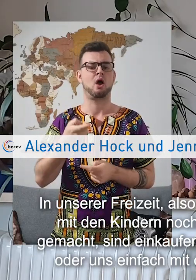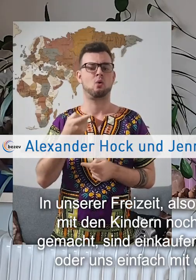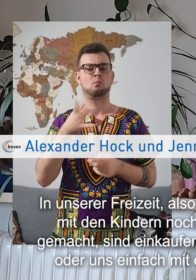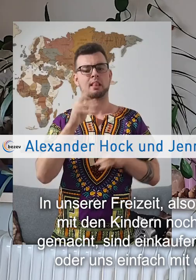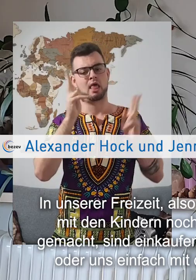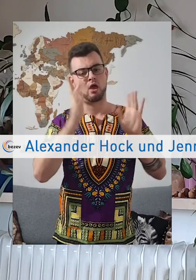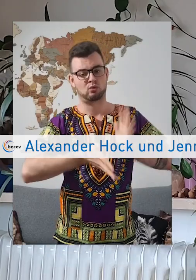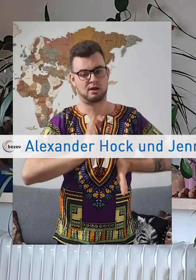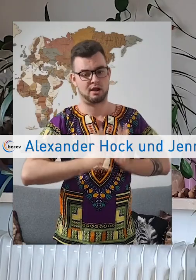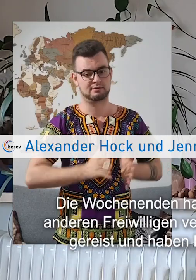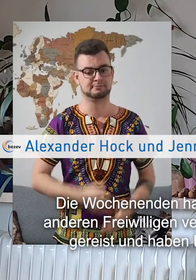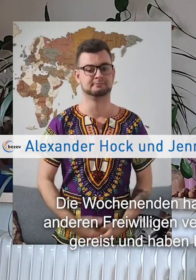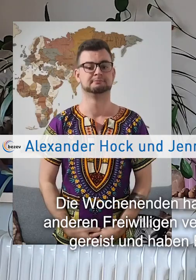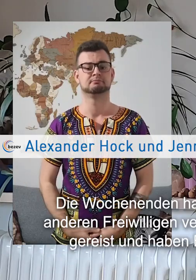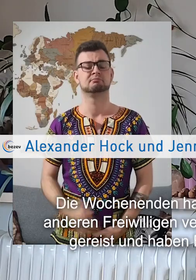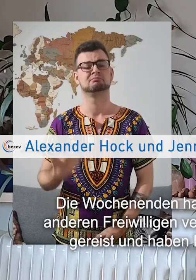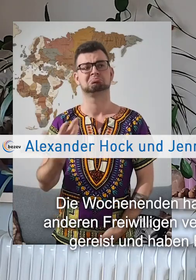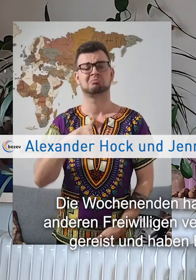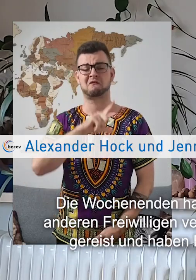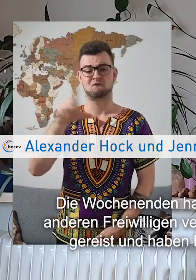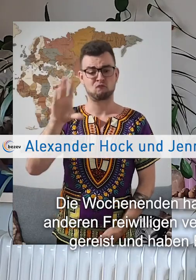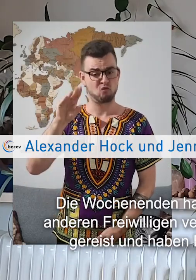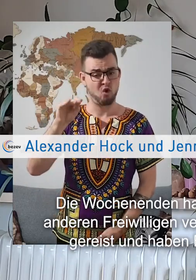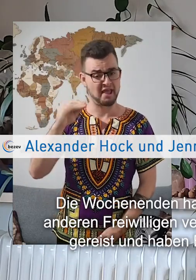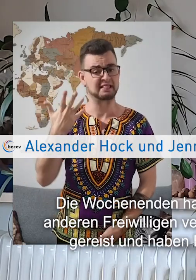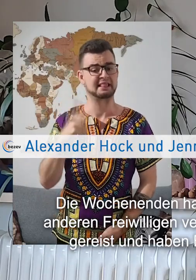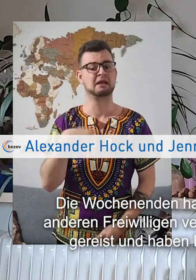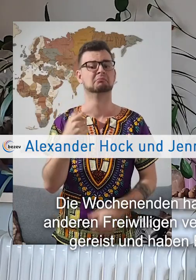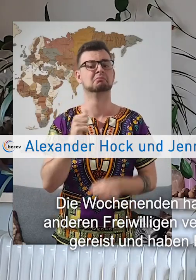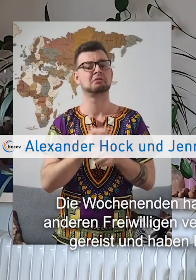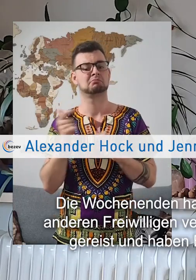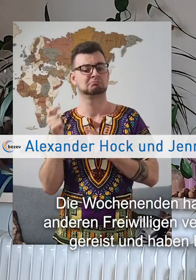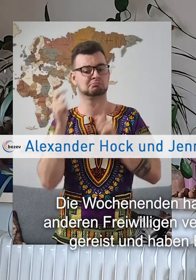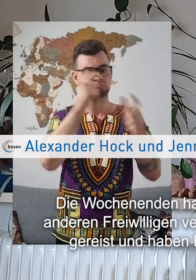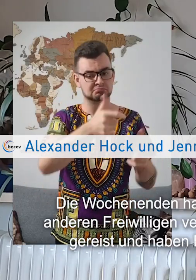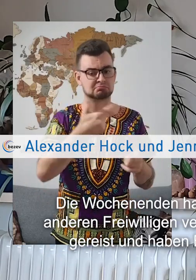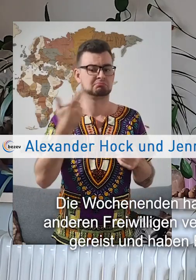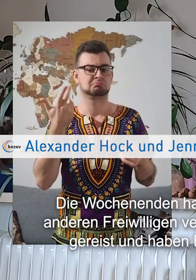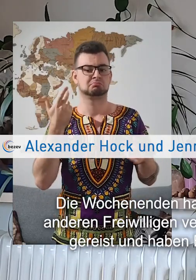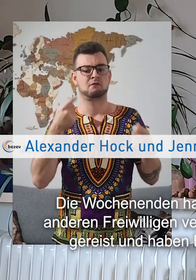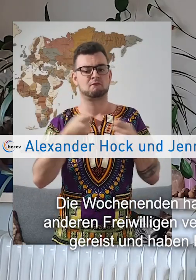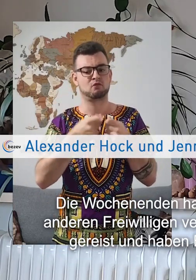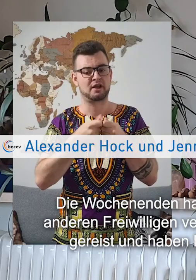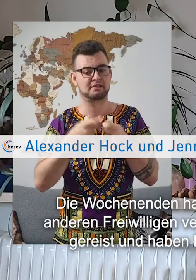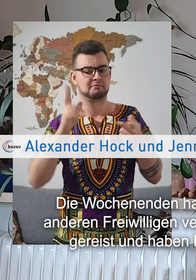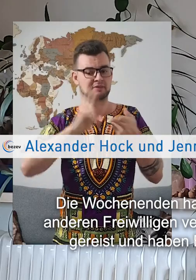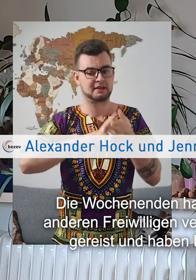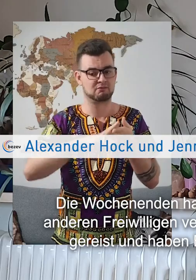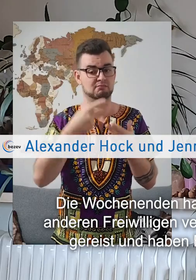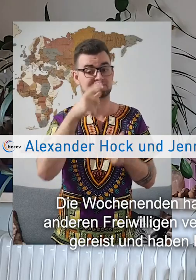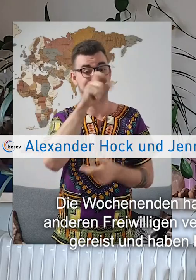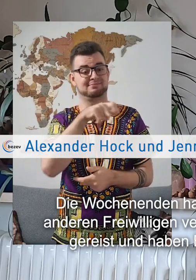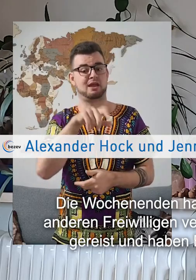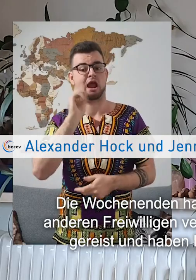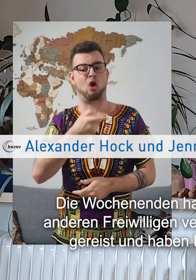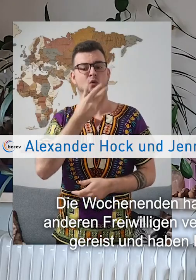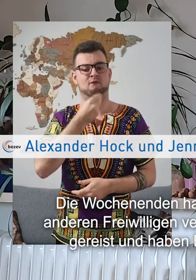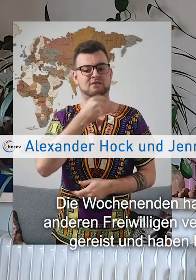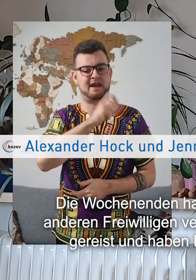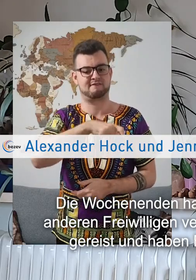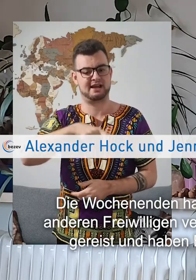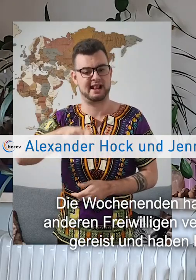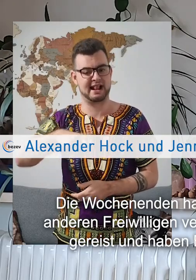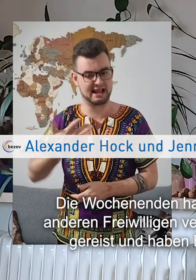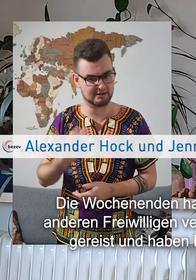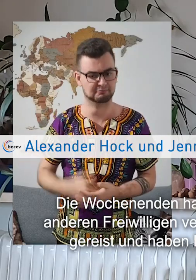unterhalten. In Wochenenden haben wir meistens mit Freunden, also anderen Freiwilligen verbracht und in den